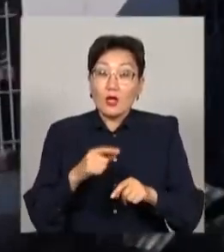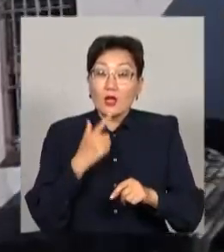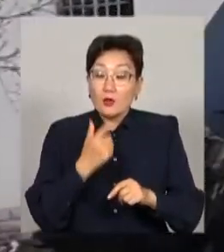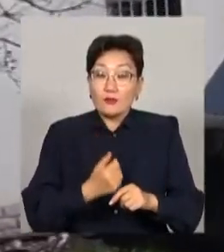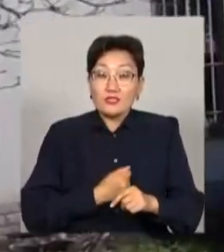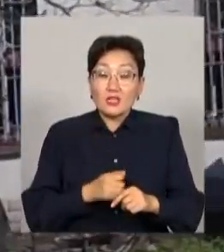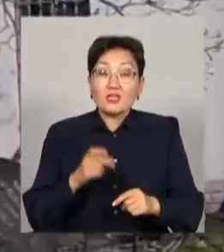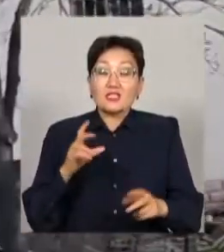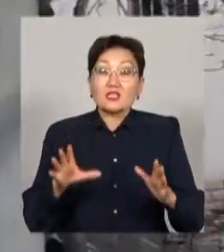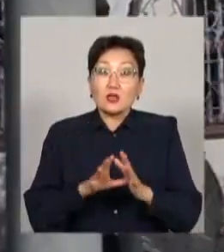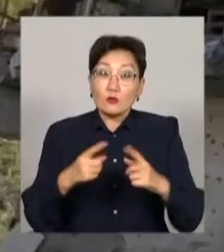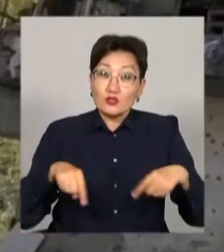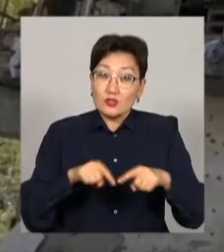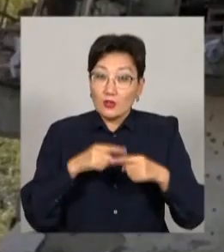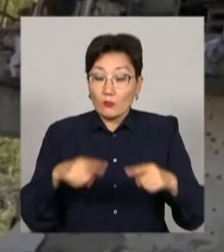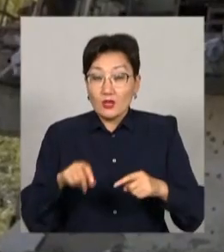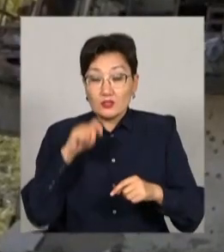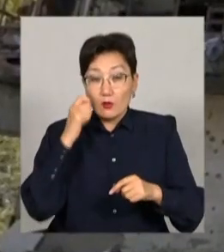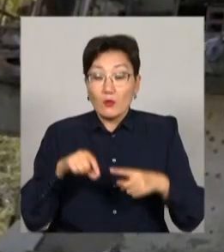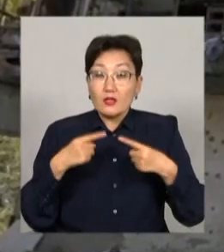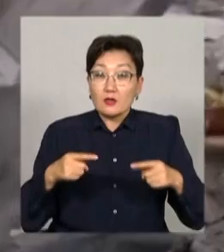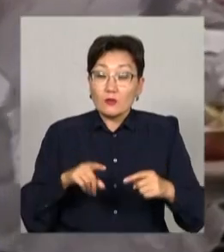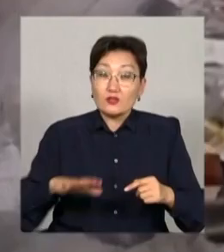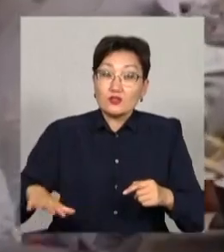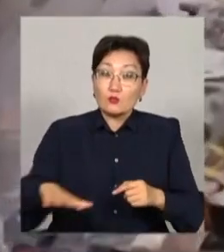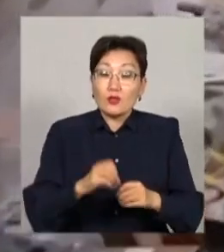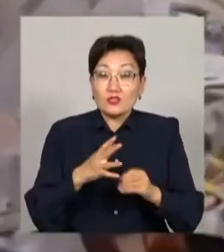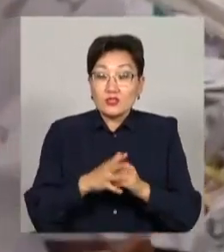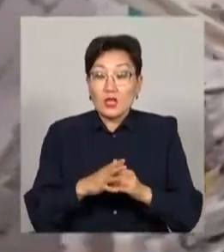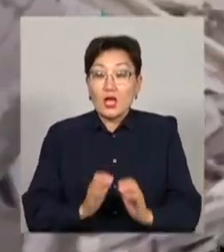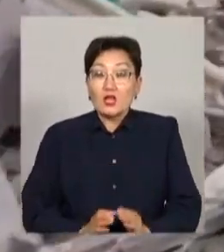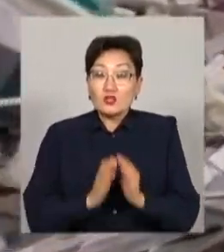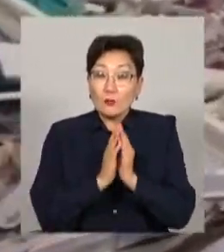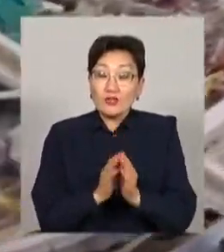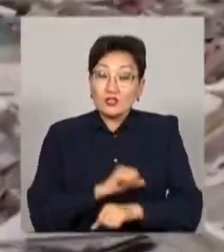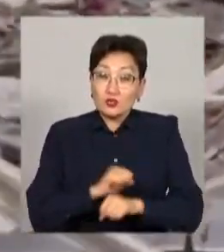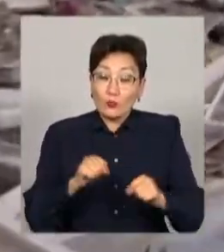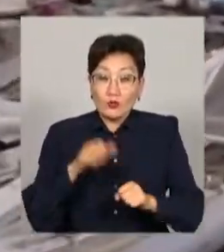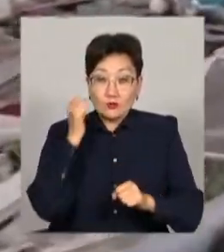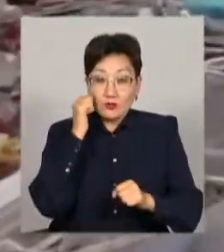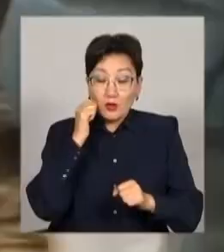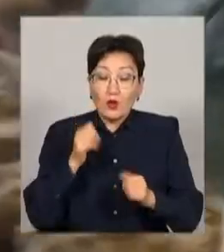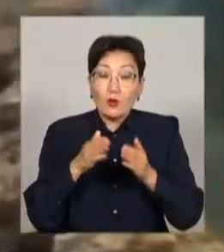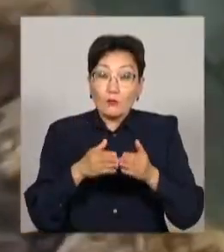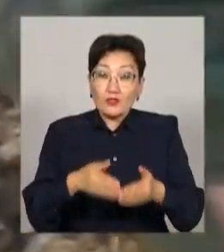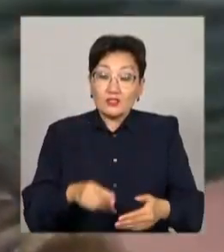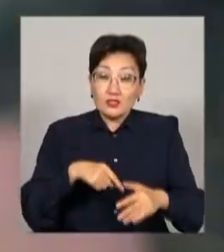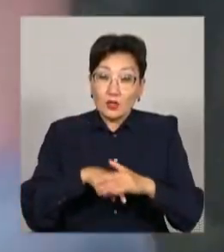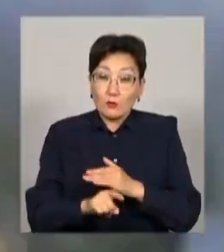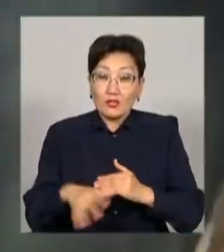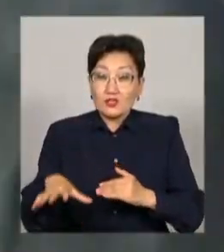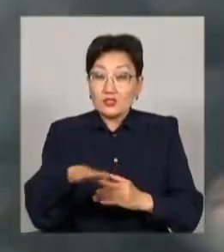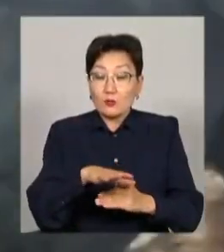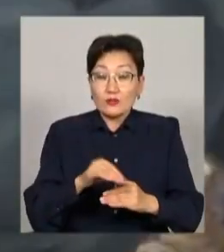Львовтағы электростанциясынан бөлек Украинаның басқа да аймақтарына 15 зымыран жіберген. Мәскеу сүңгуір қайық арқылы калибр